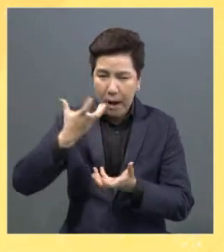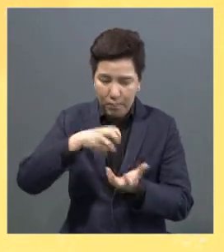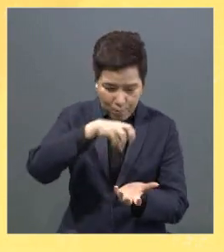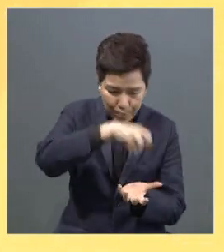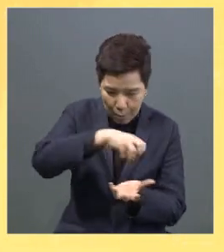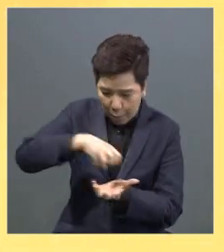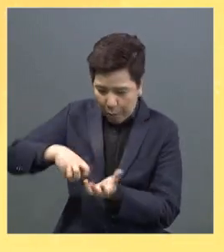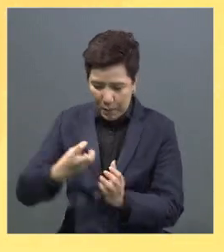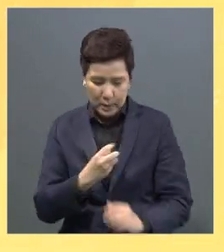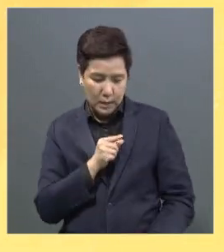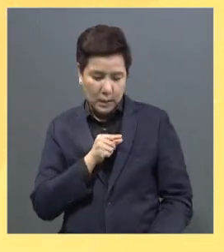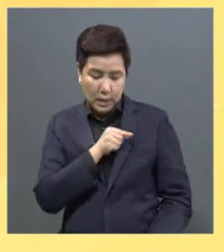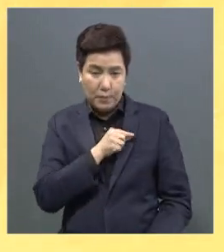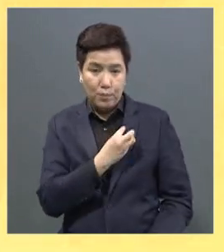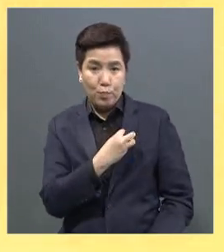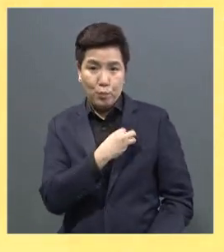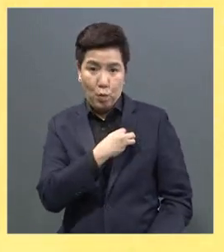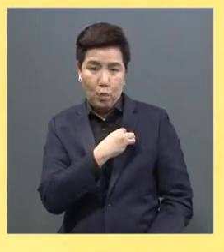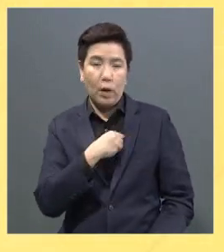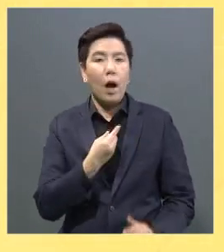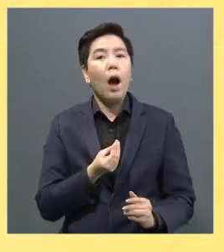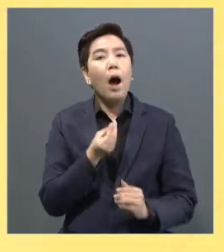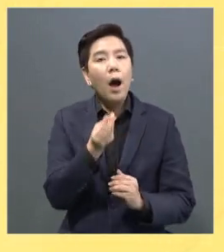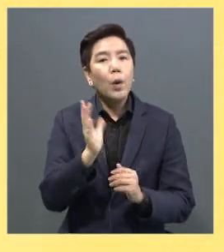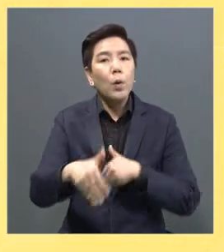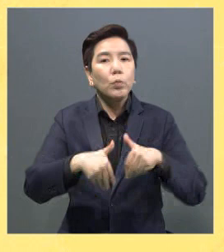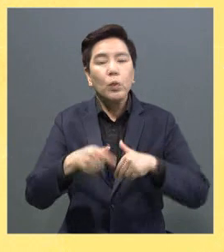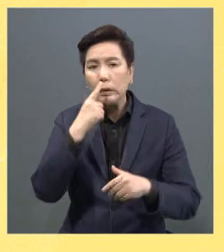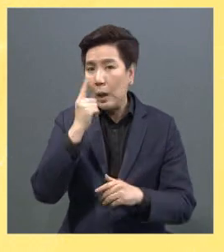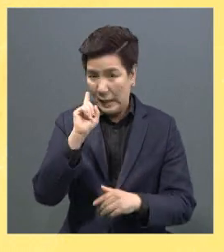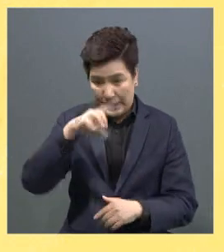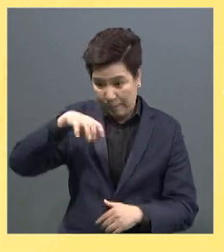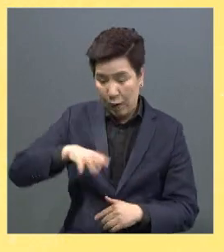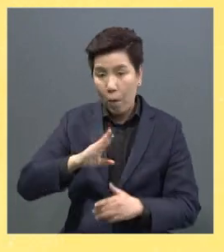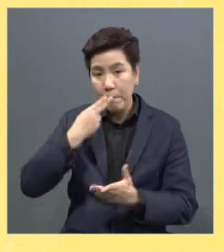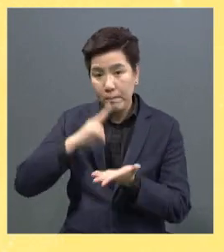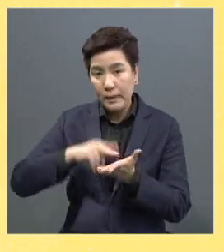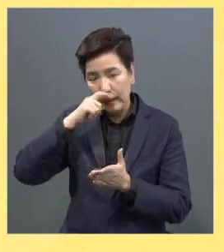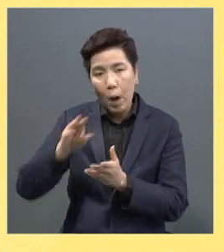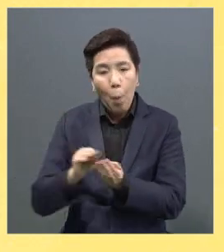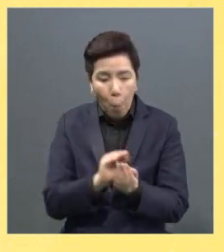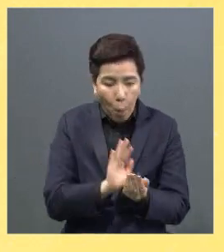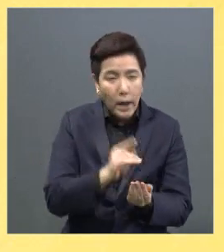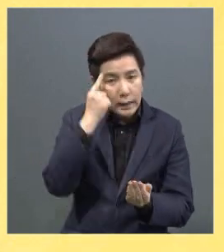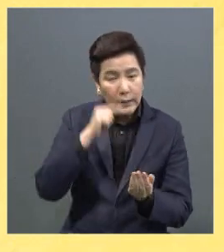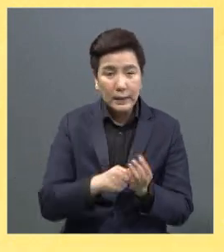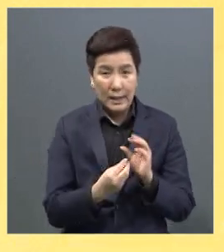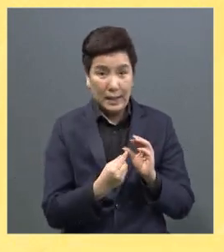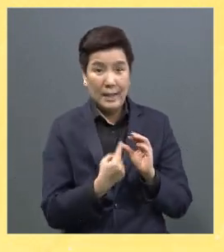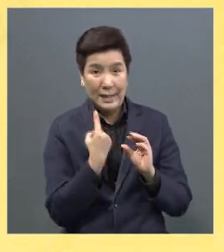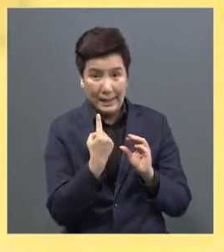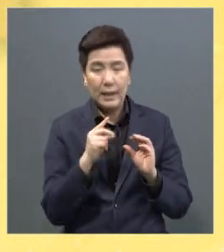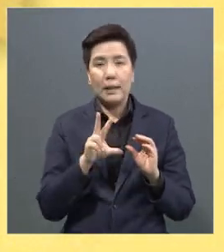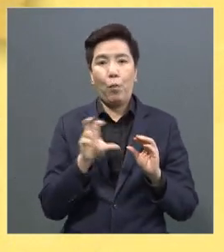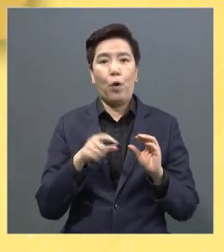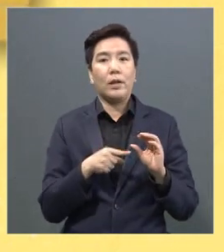ระลึกตราสัญลักษณ์สำหรับจำหน่ายให้แก่ประชาชนเพื่อใช้ประดับและเก็บไว้เป็นที่ระลึกในราคาเข็มละ 300